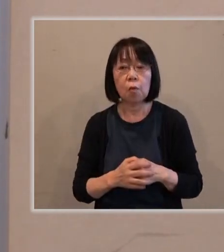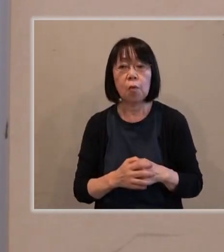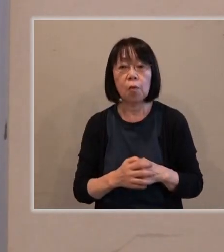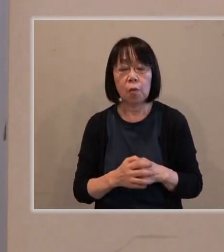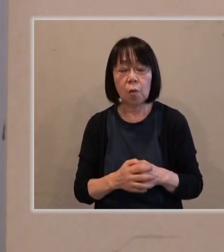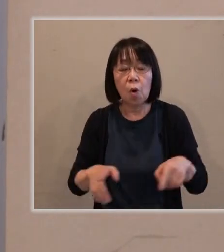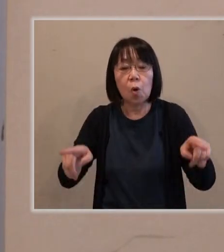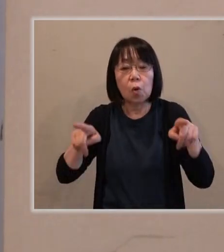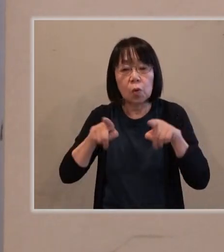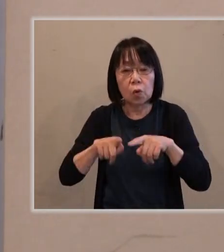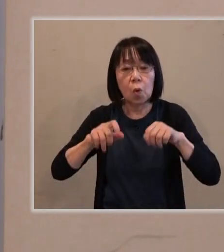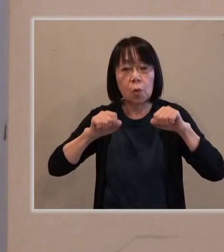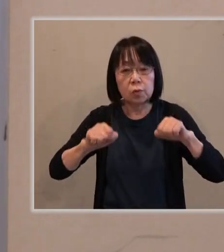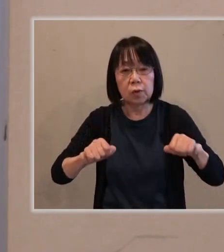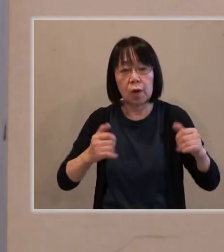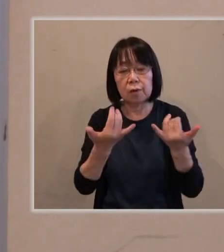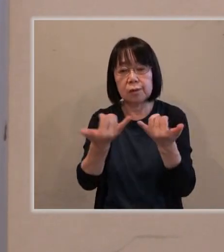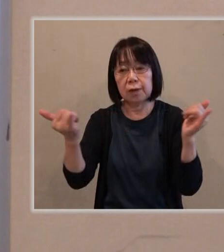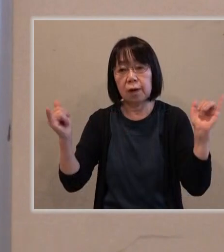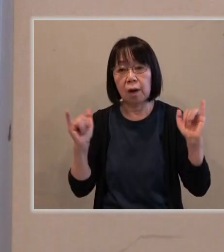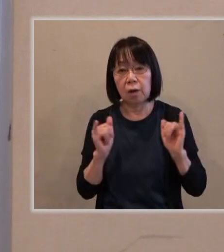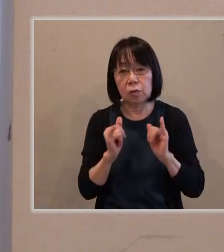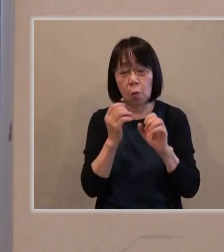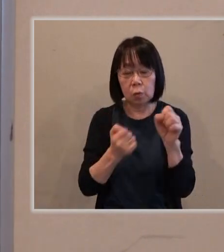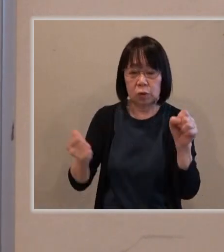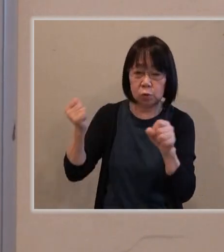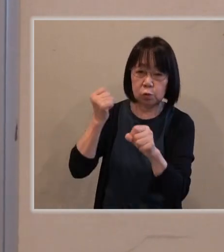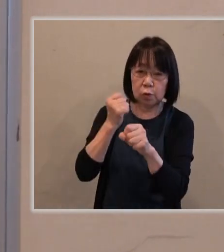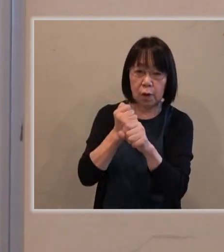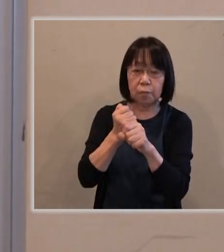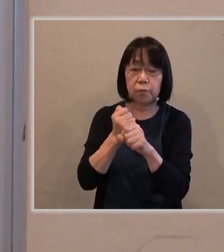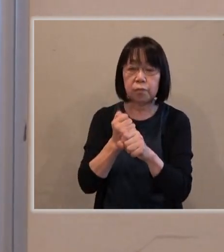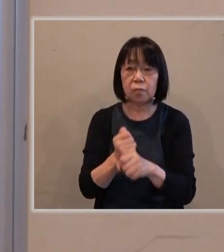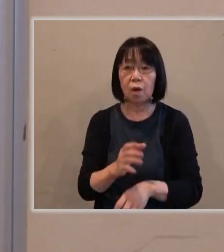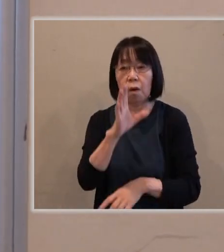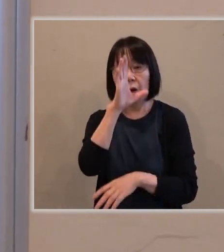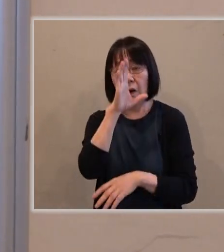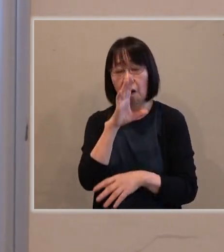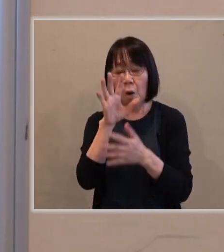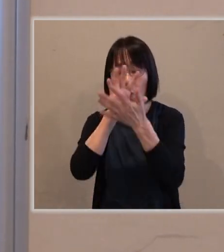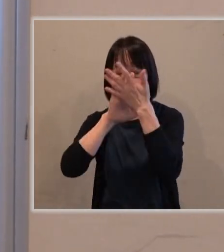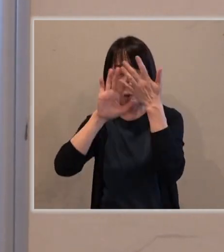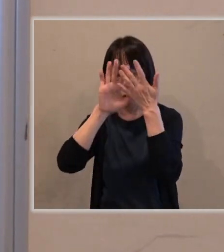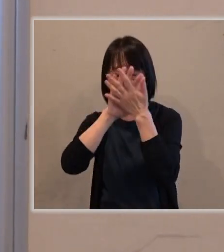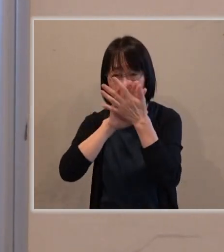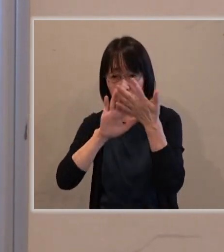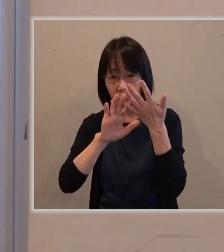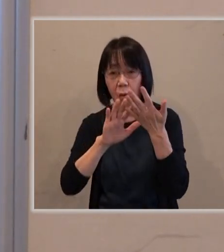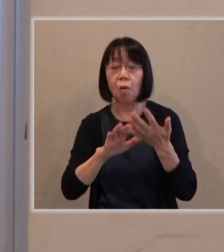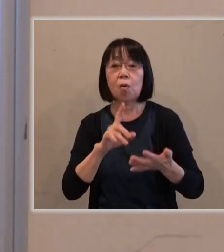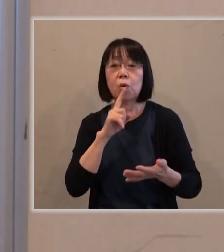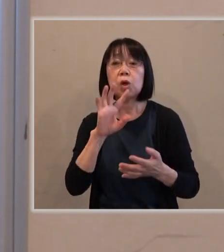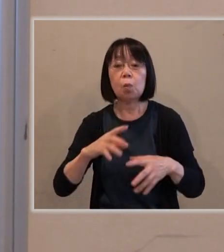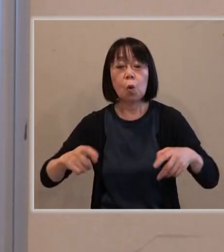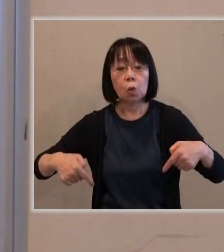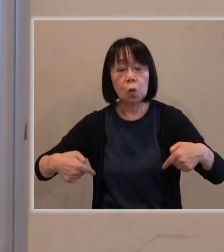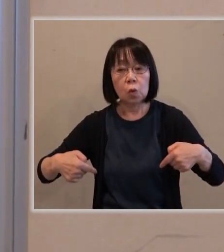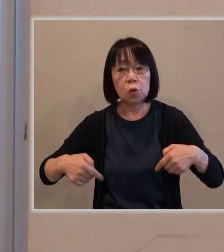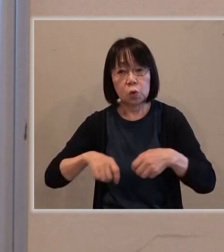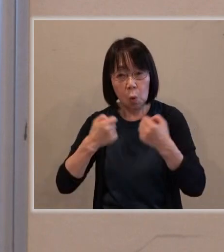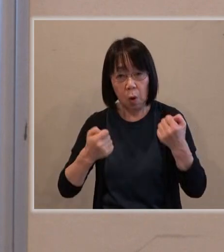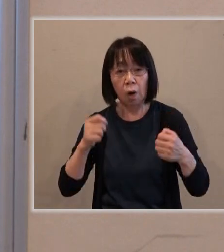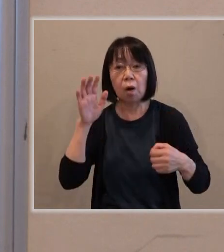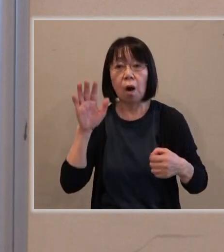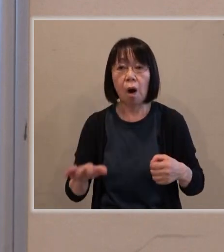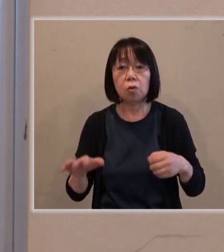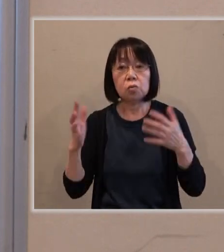生社会の実現、まあ、そういうふうに言うとね、漠然としてるんですけれども、障害があるなし関